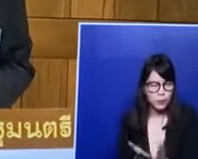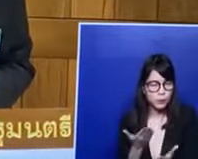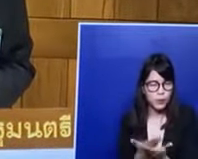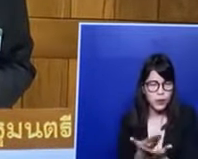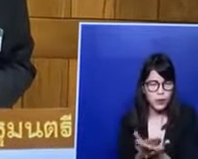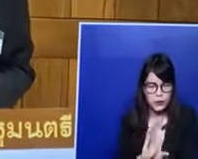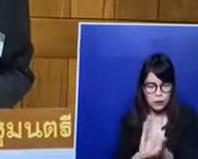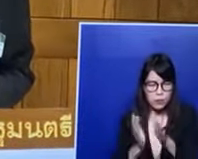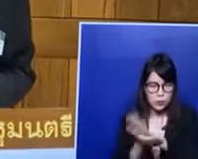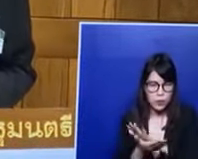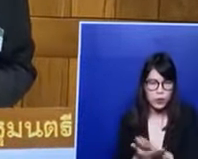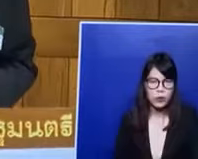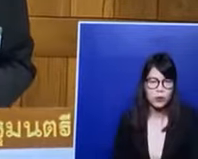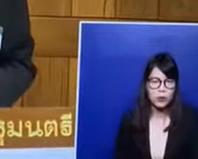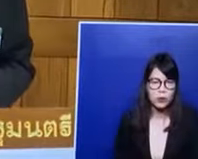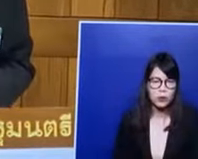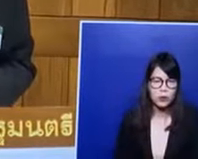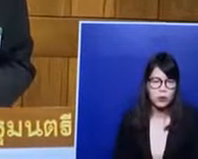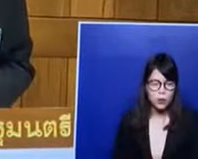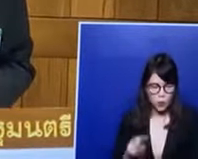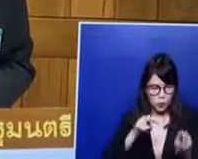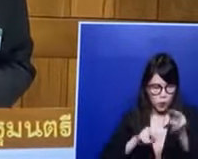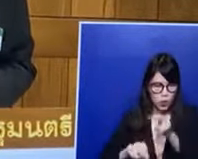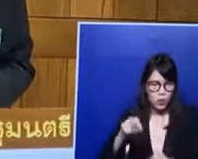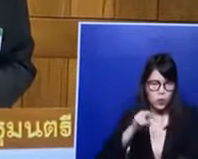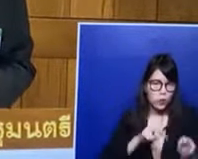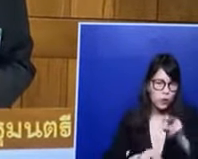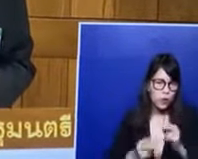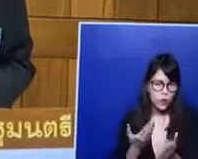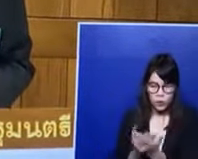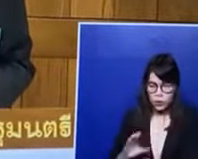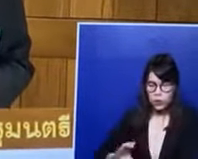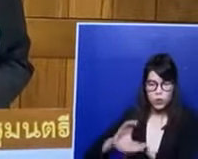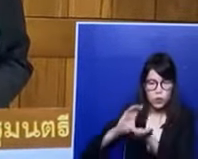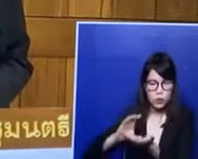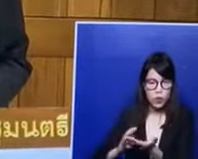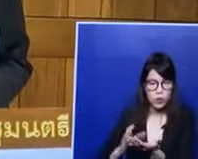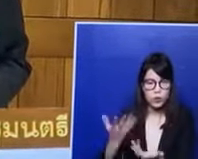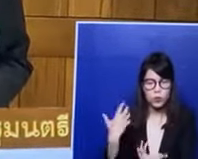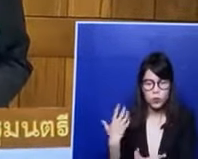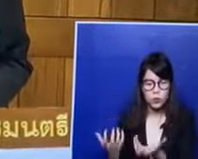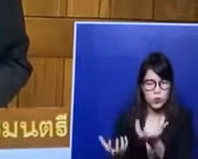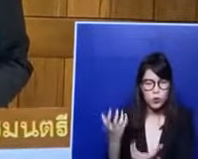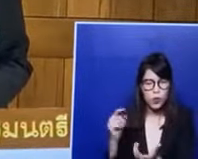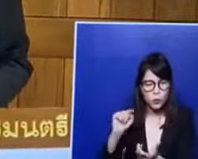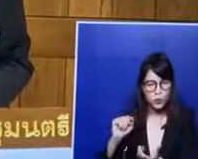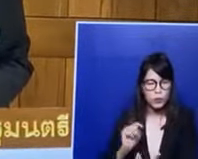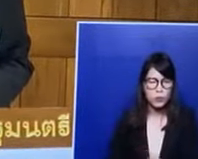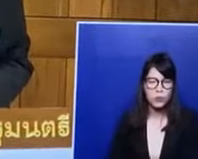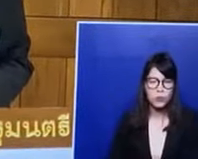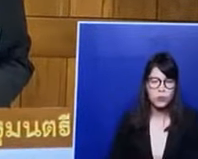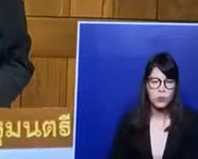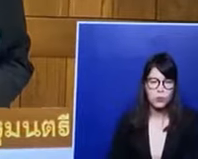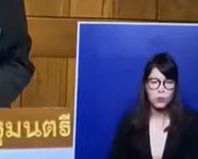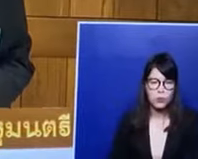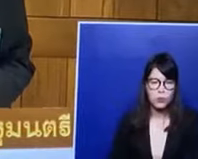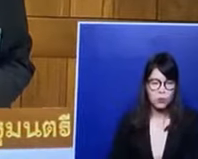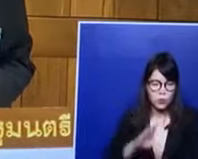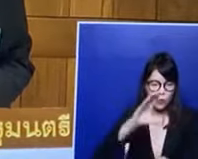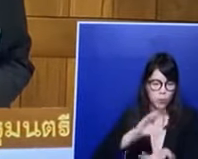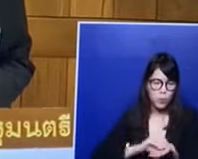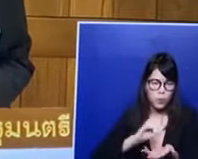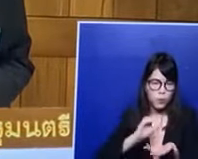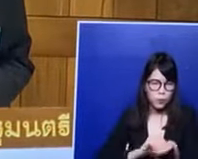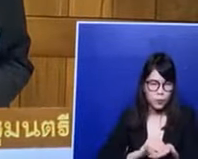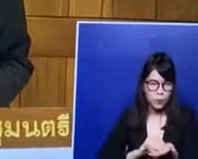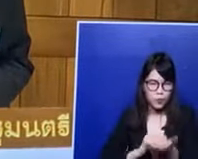นะครับเราต้องดูแลนะครับแล้วเราก็มีเงินกองทุนยุติธรรมอีกด้วยในอีกทางหนึ่งไปด้วยนะครับอันนี้ก็จะไม่มีการบันทึกลงในประวัติอา